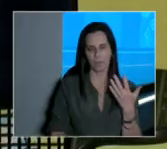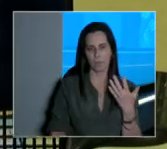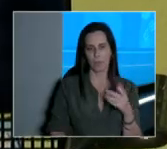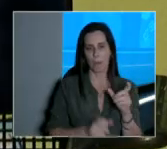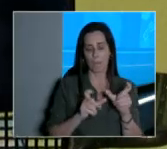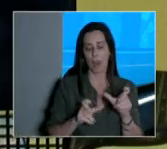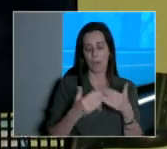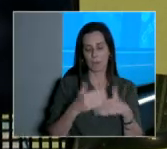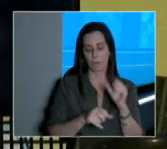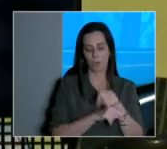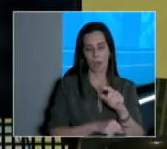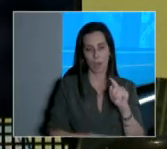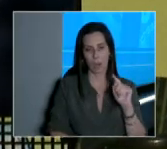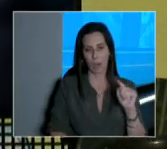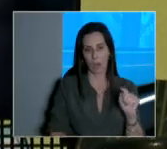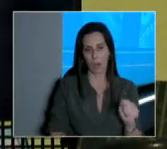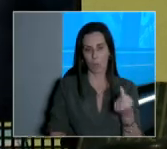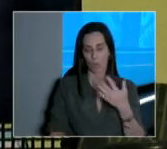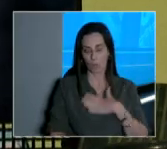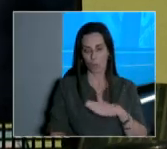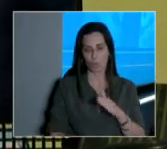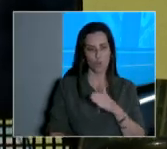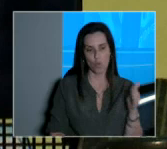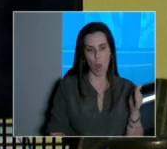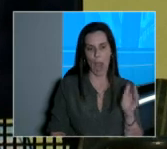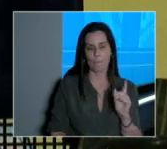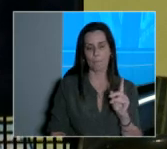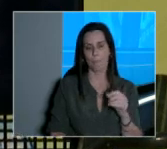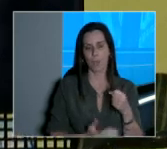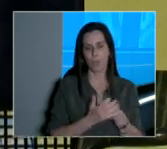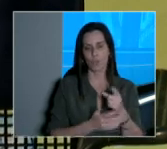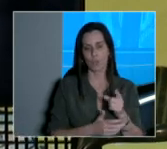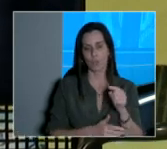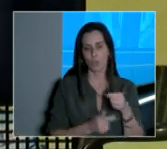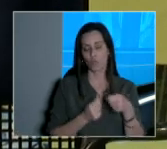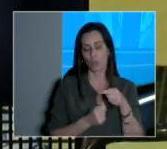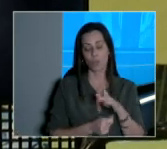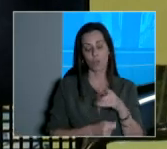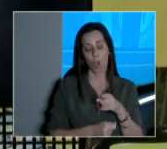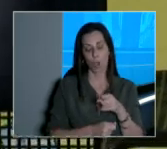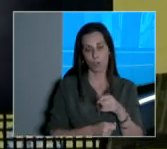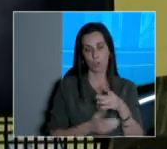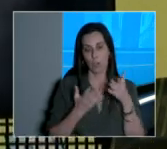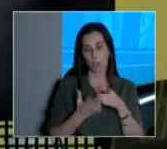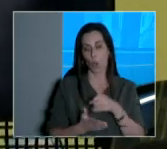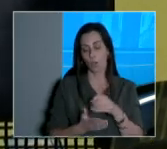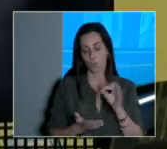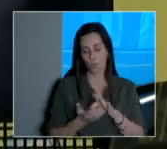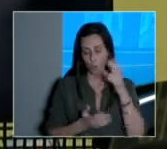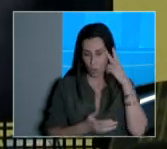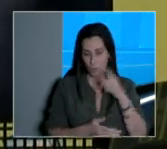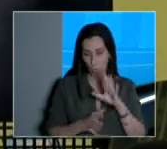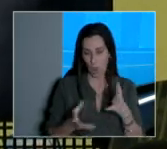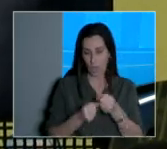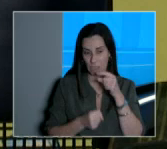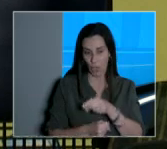ההתגברות למרות רצון של שוליים קיצוניים ימניים לחוקק אותה, עד הרגע שזה הגיע לזה שזה יכול למלט אותו מעונש. מהשנייה שהוא הבין